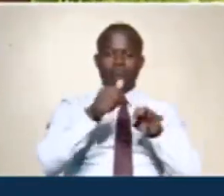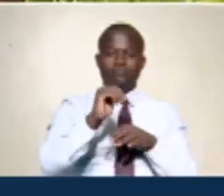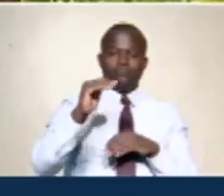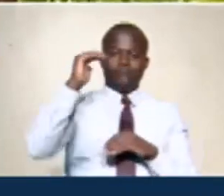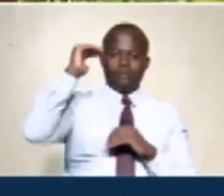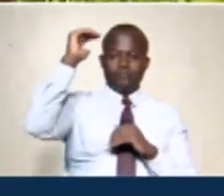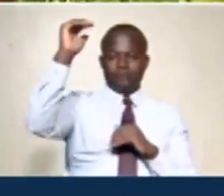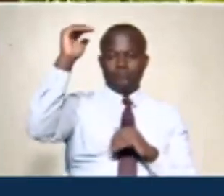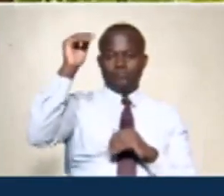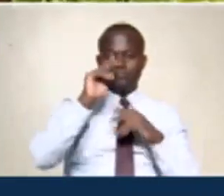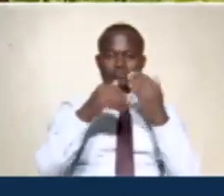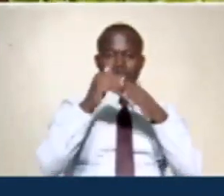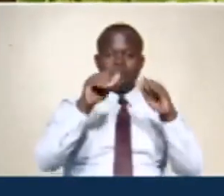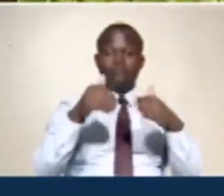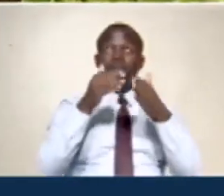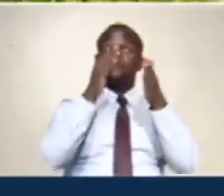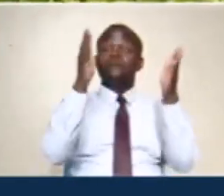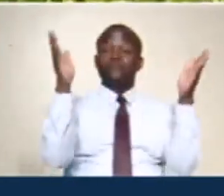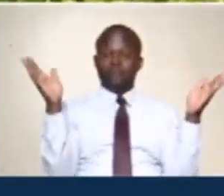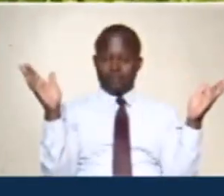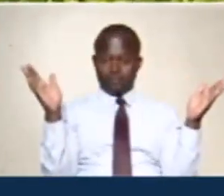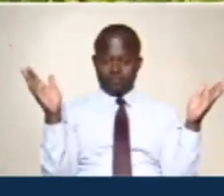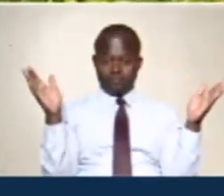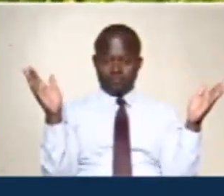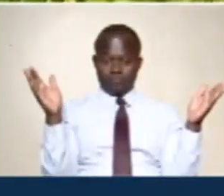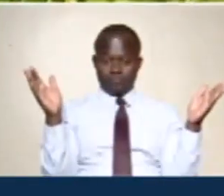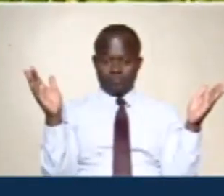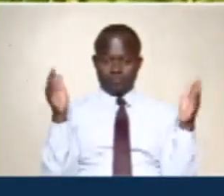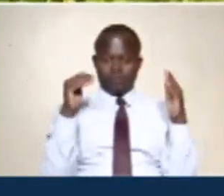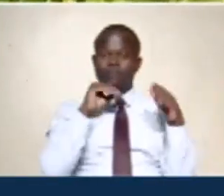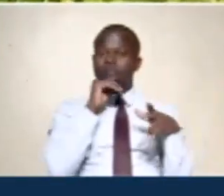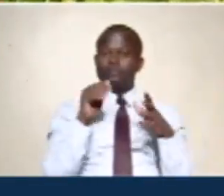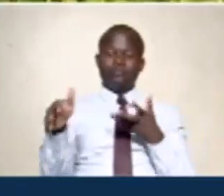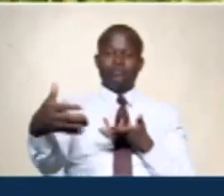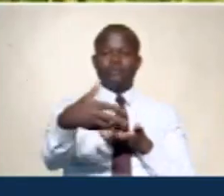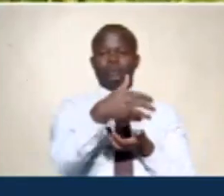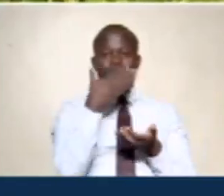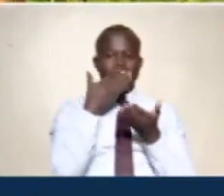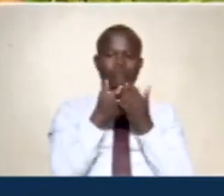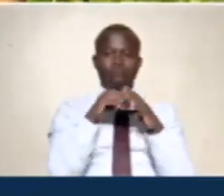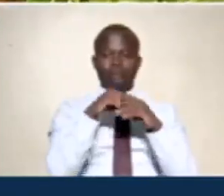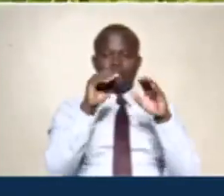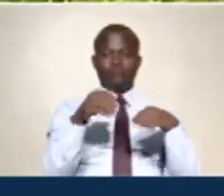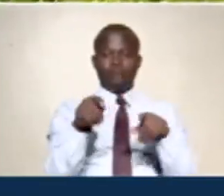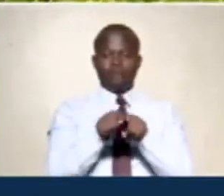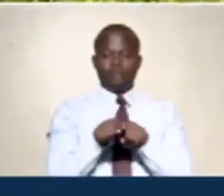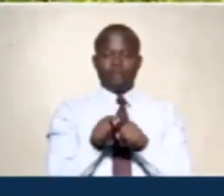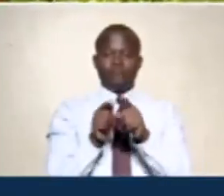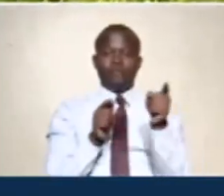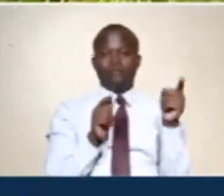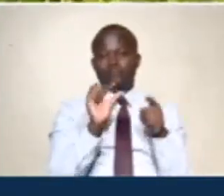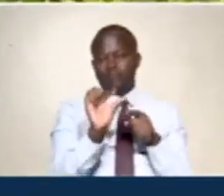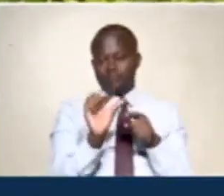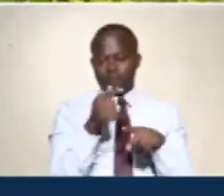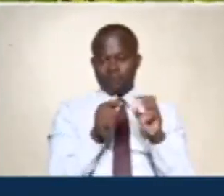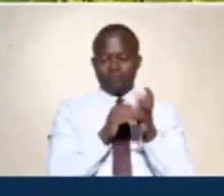hejuru ku bantu bahinga open bihinga ntago beza neza ariko uyuhinga muri greenhouse haba ari